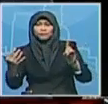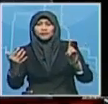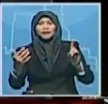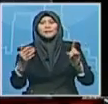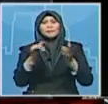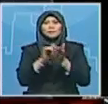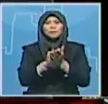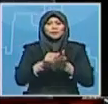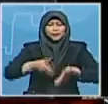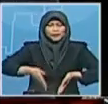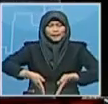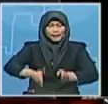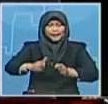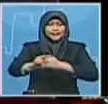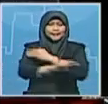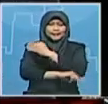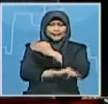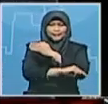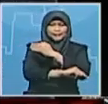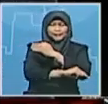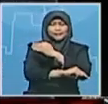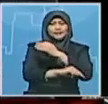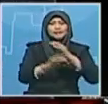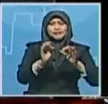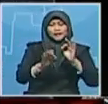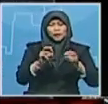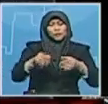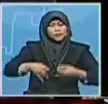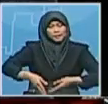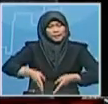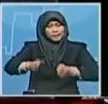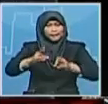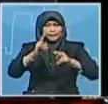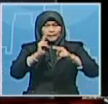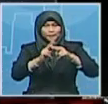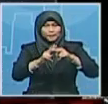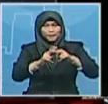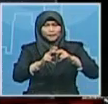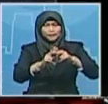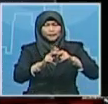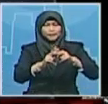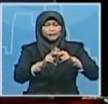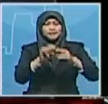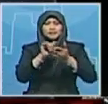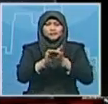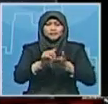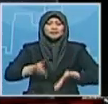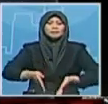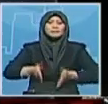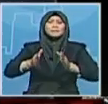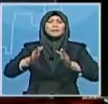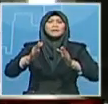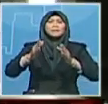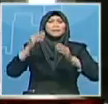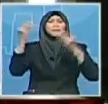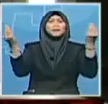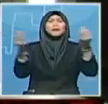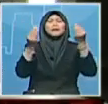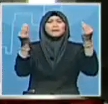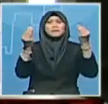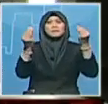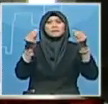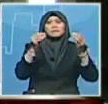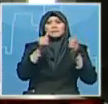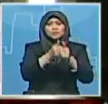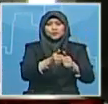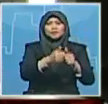negeri. Jalan negeri. Manakala jalan-jalan yang bernama, kadang itu merupakan jalan-jalan majlis. Lah. Dia bagi nama kan, nama